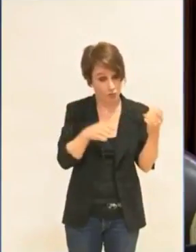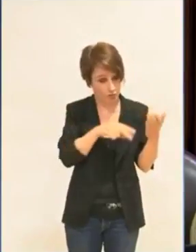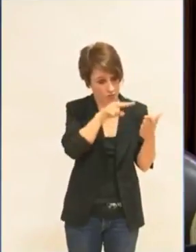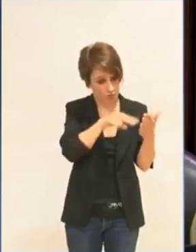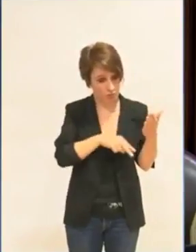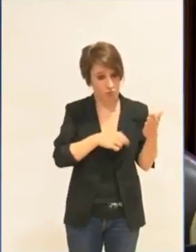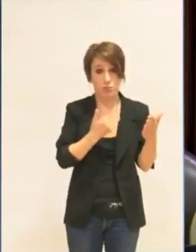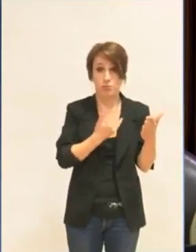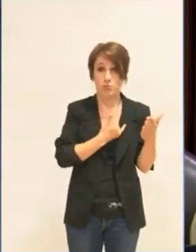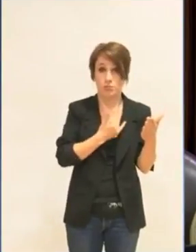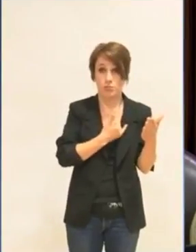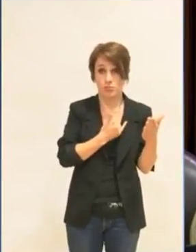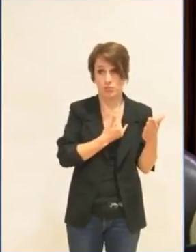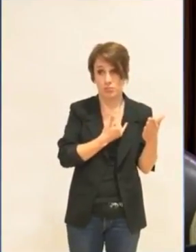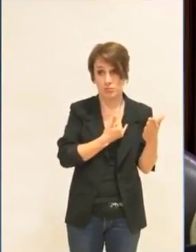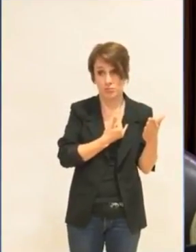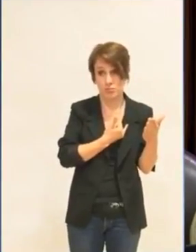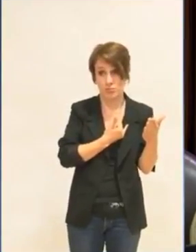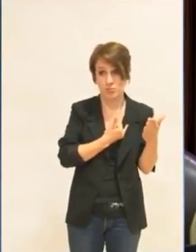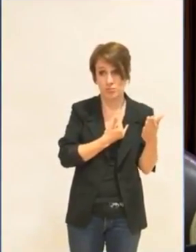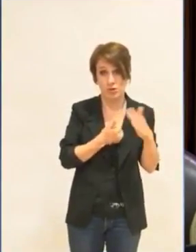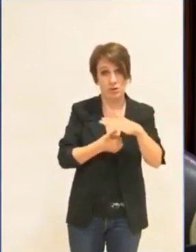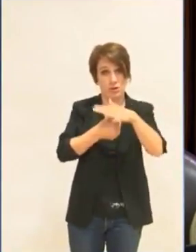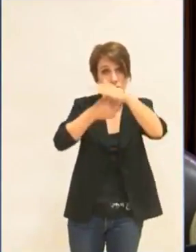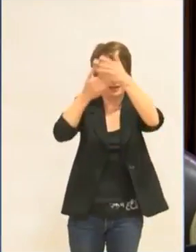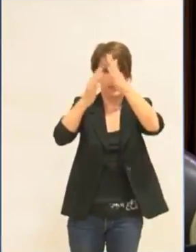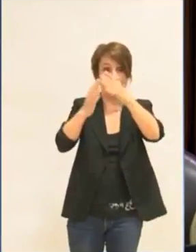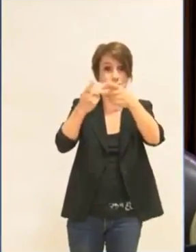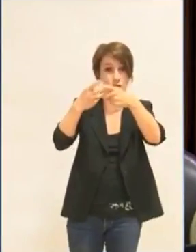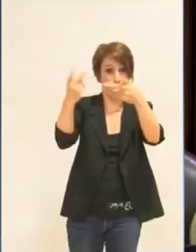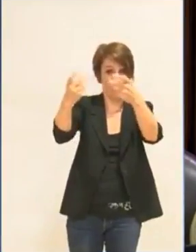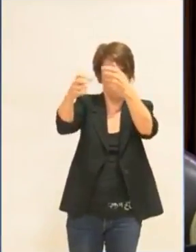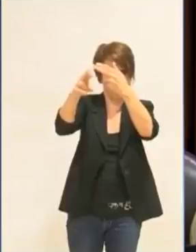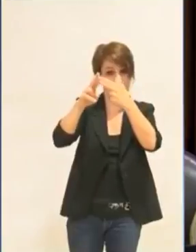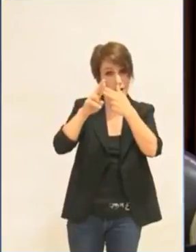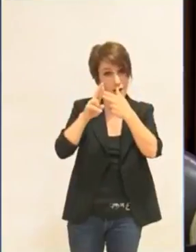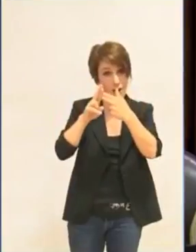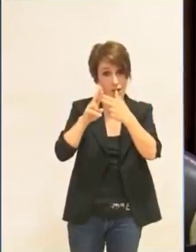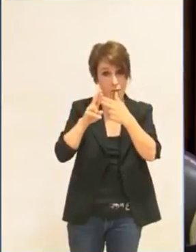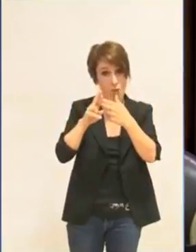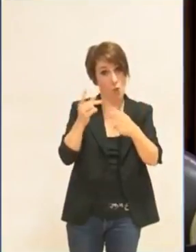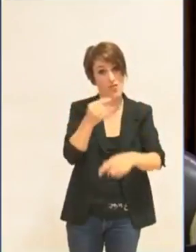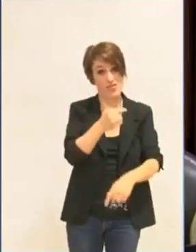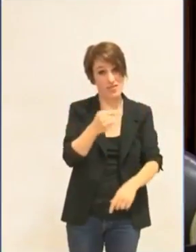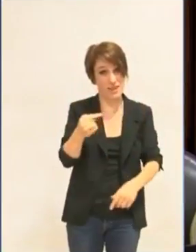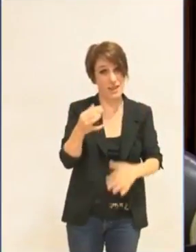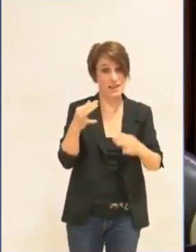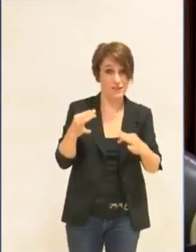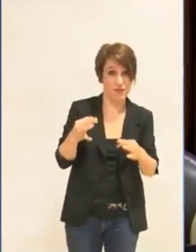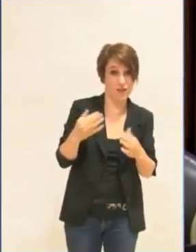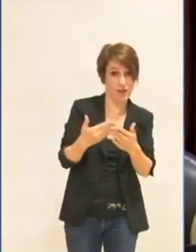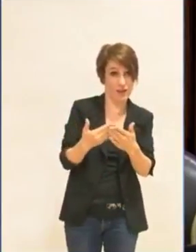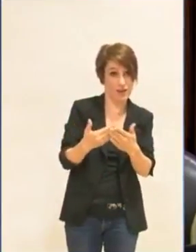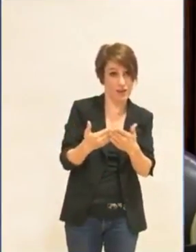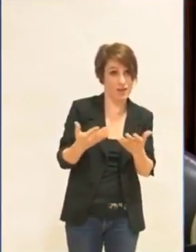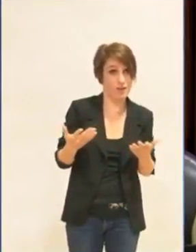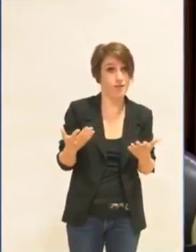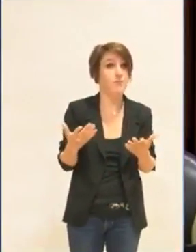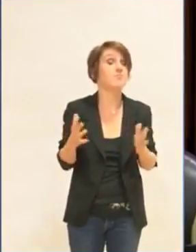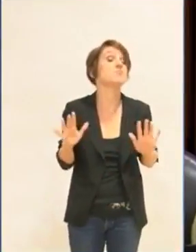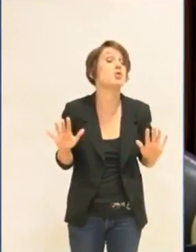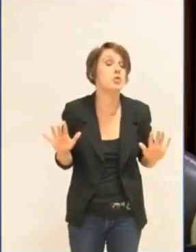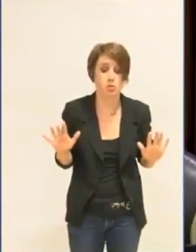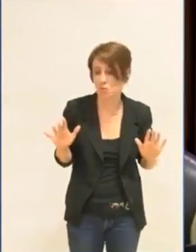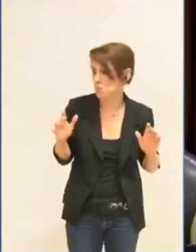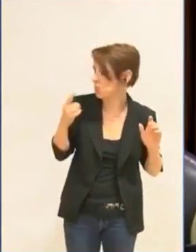conclusions du rapporteur public qui, c'est le moins qu'on puisse dire, ne sont pas extrêmement positives à l'égard de cette disposition. On peut en penser ce qu'on